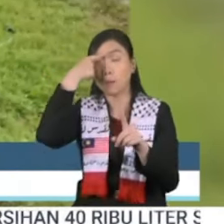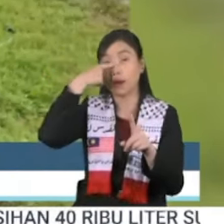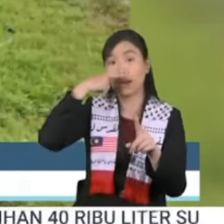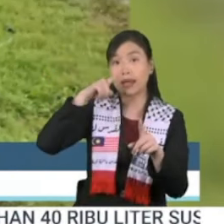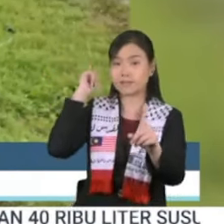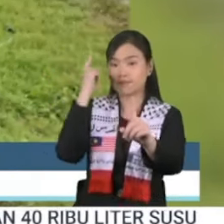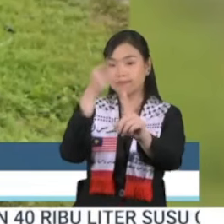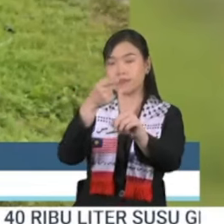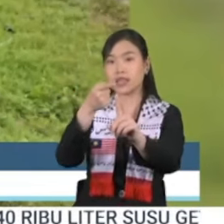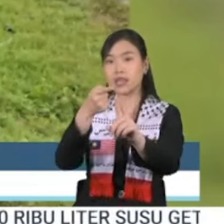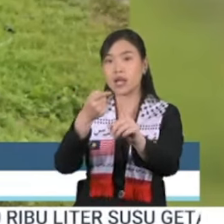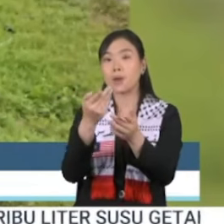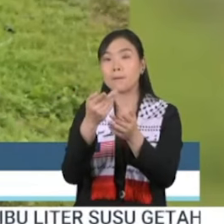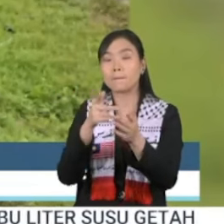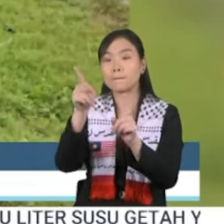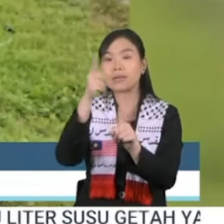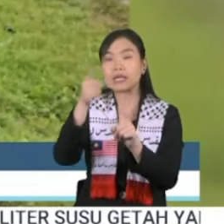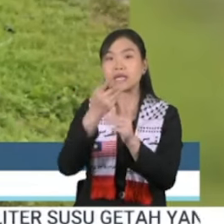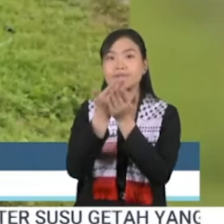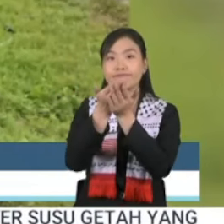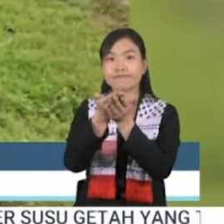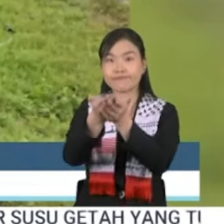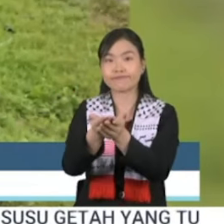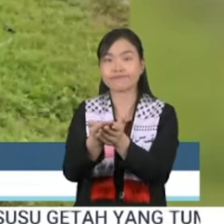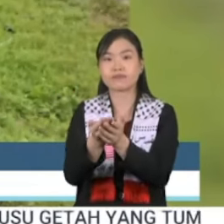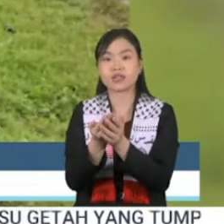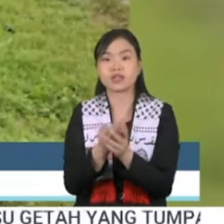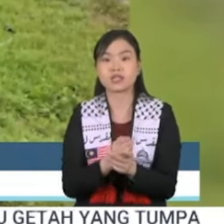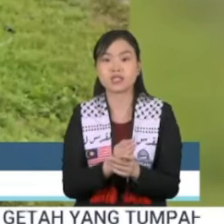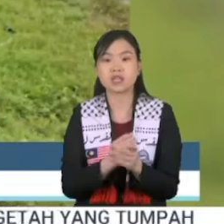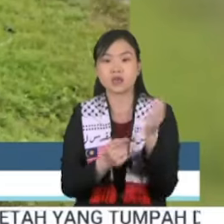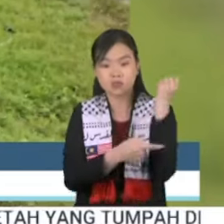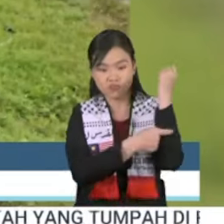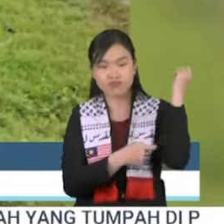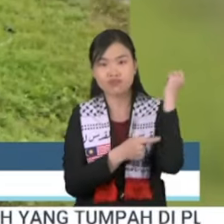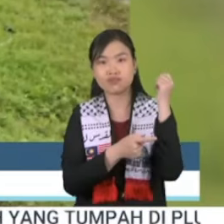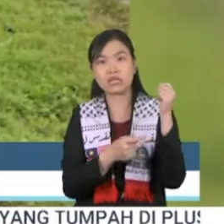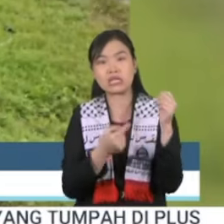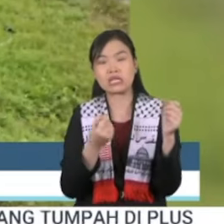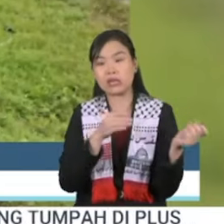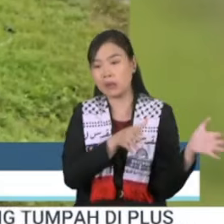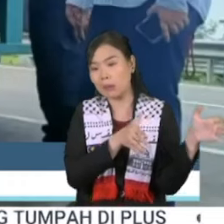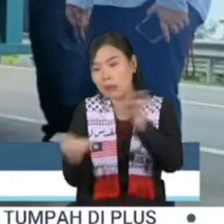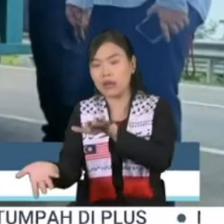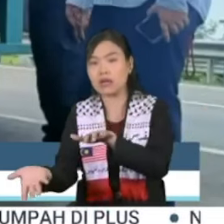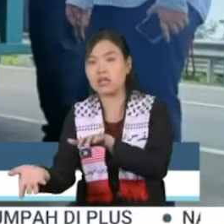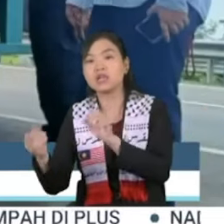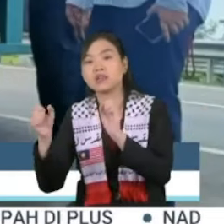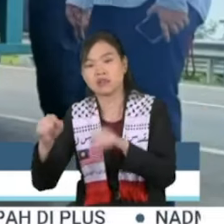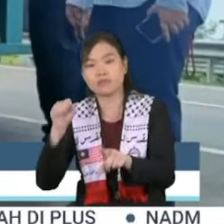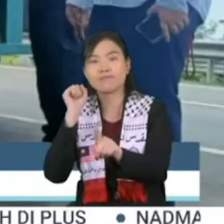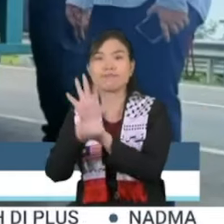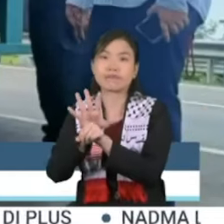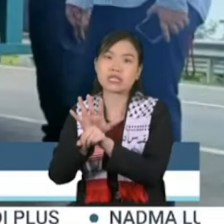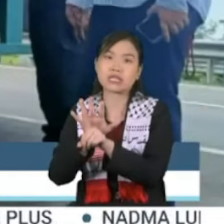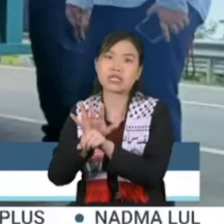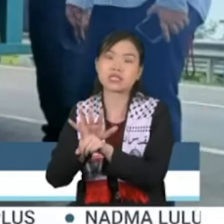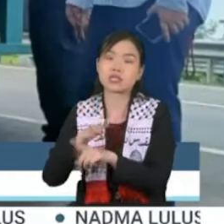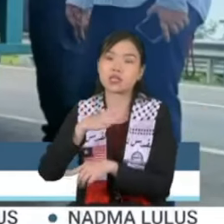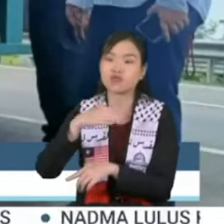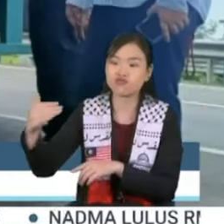ke Pelabuhan Pulau Pinang. Pencemaran susu getah terbabit dikategorikan memudaratkan kehidupan akuatik, flora